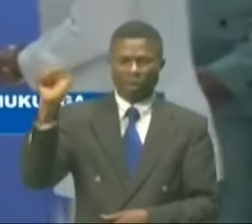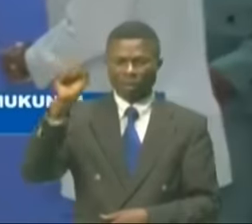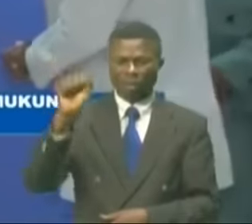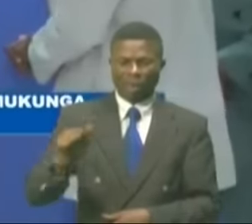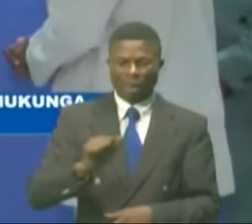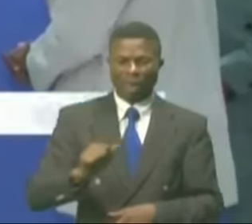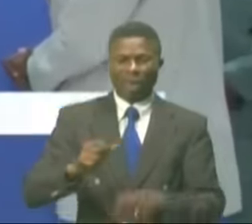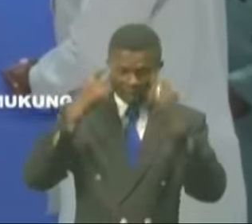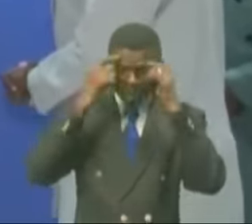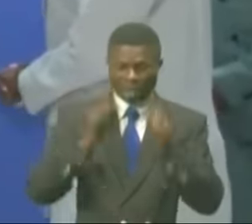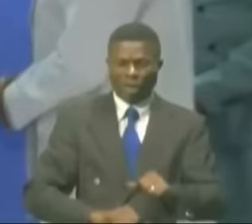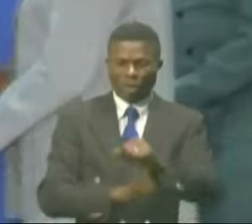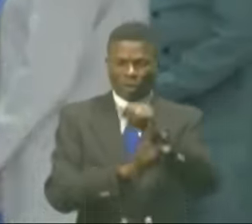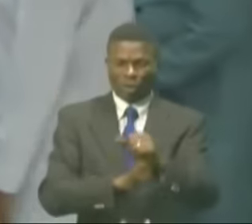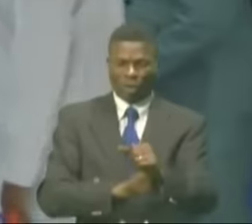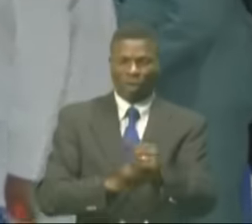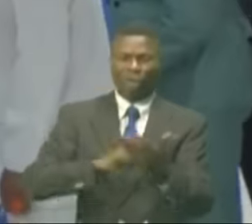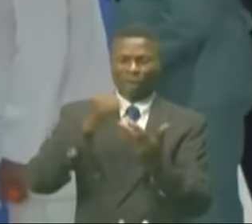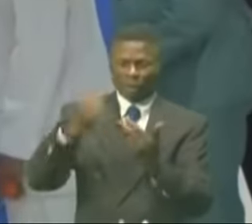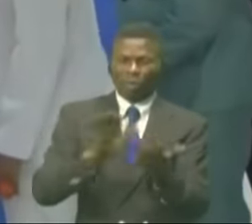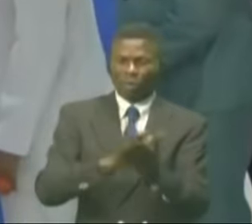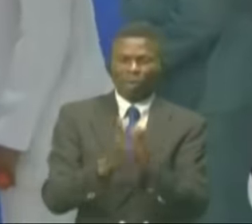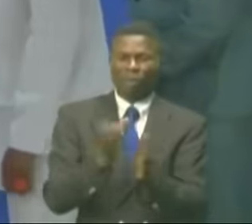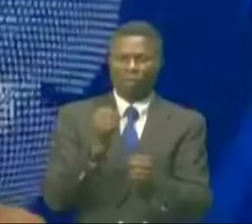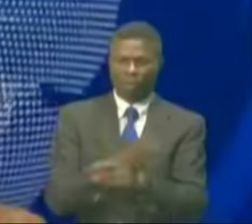dans la mise en œuvre de ces grands projets.